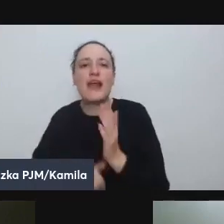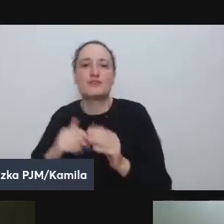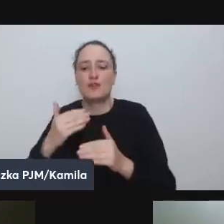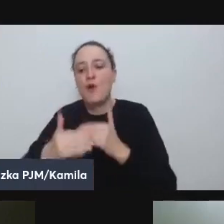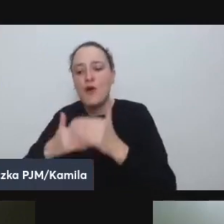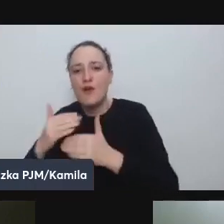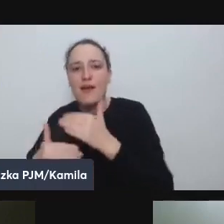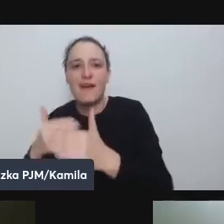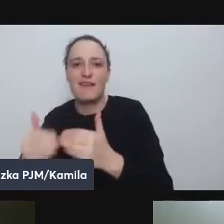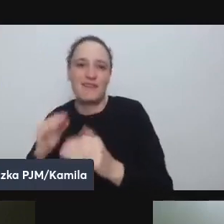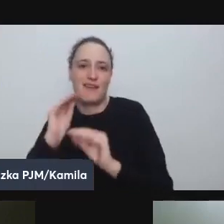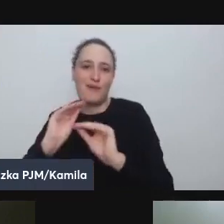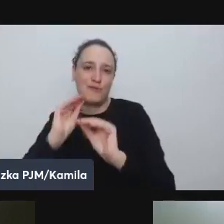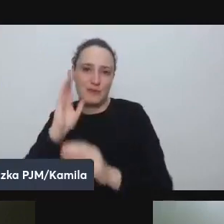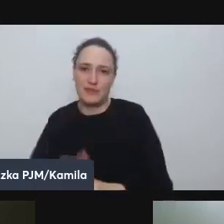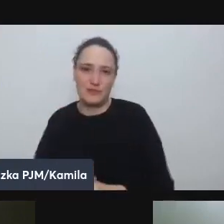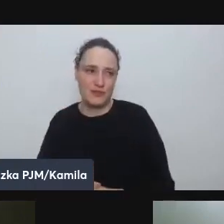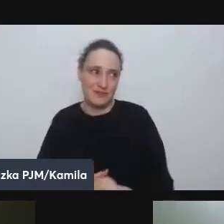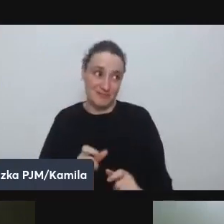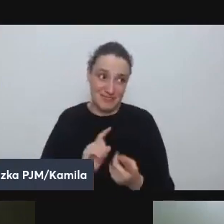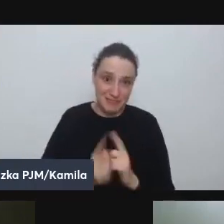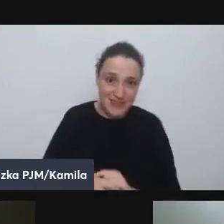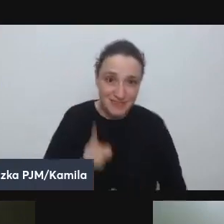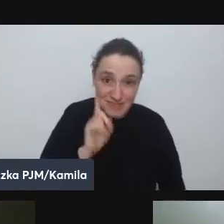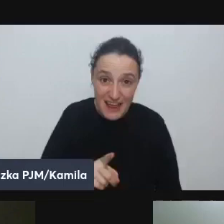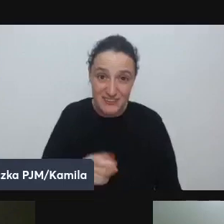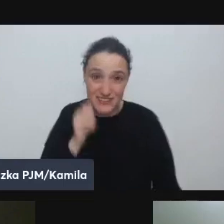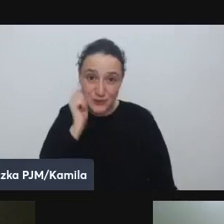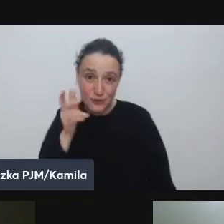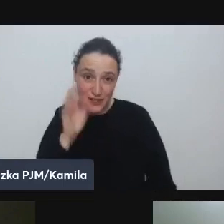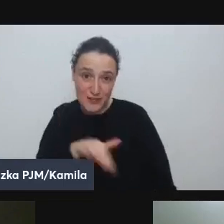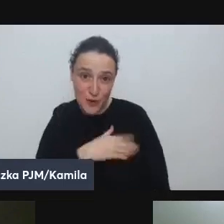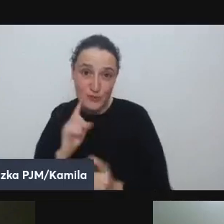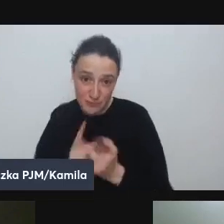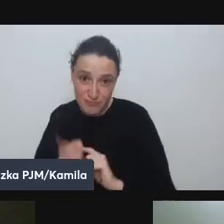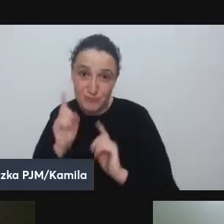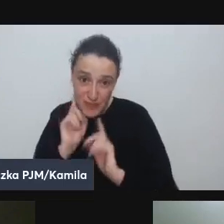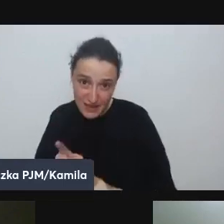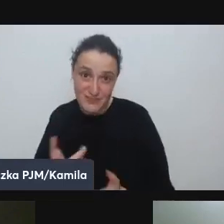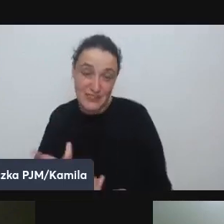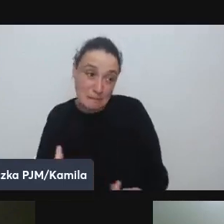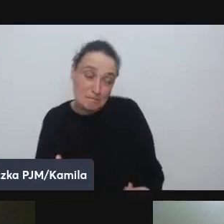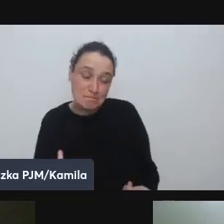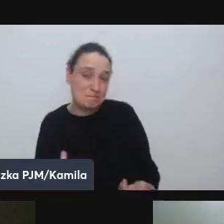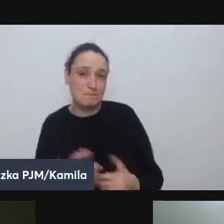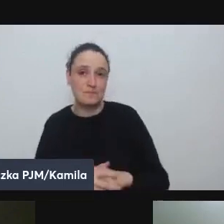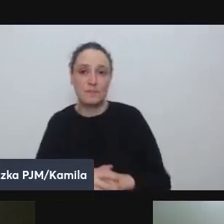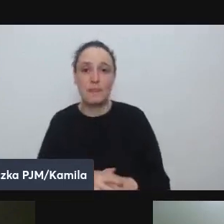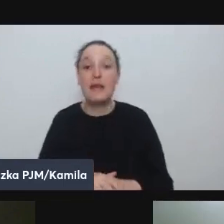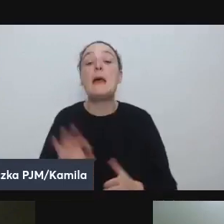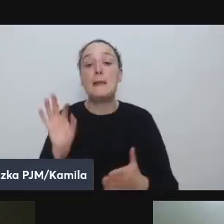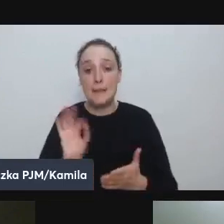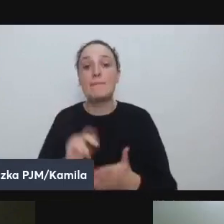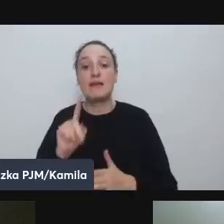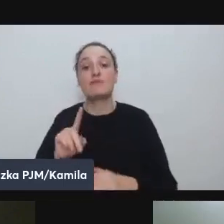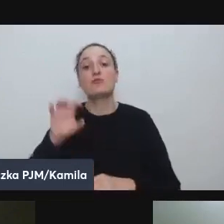Więc zastanawiam się, na ile to zmieni w ogóle taką codzienność nauczycielską, szkolną. Na pewno zaangażowani